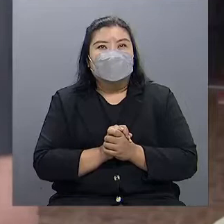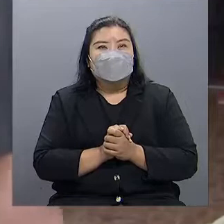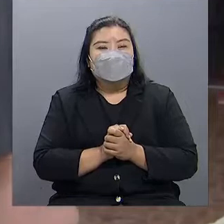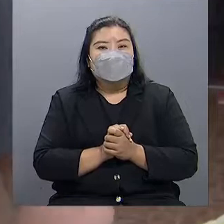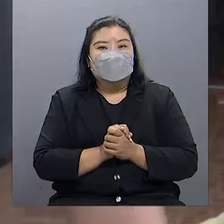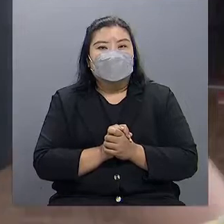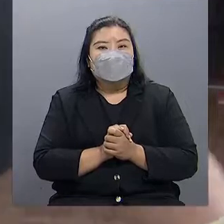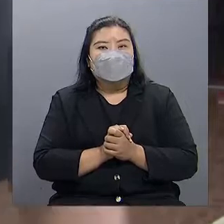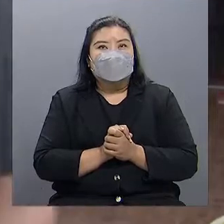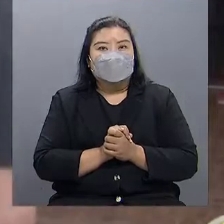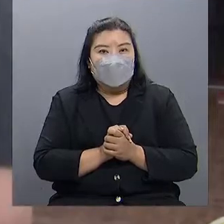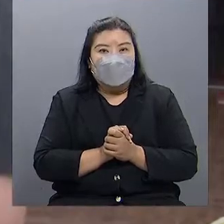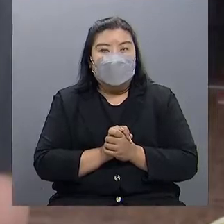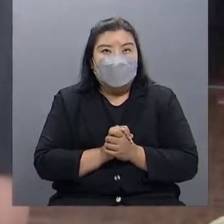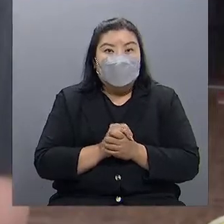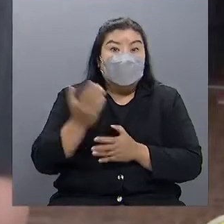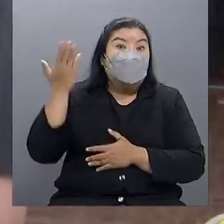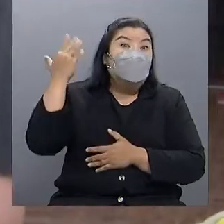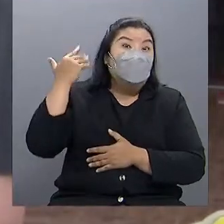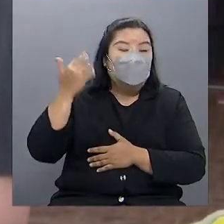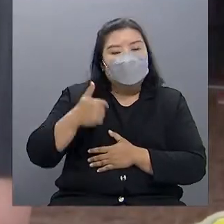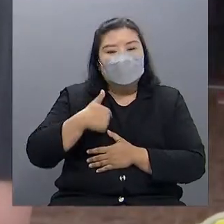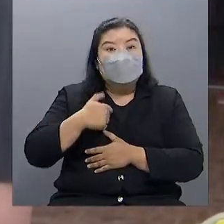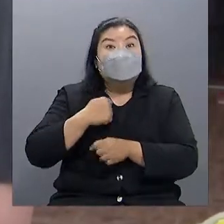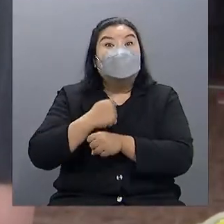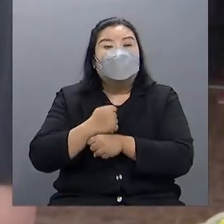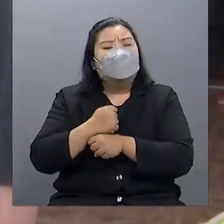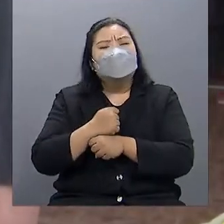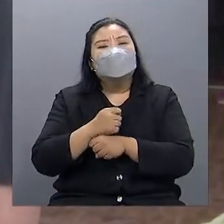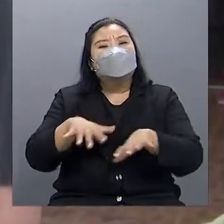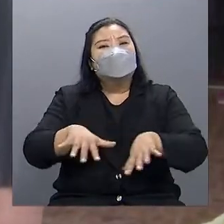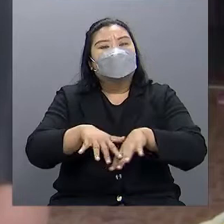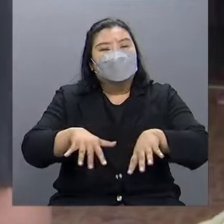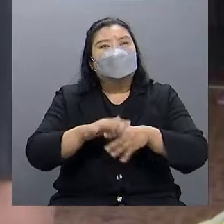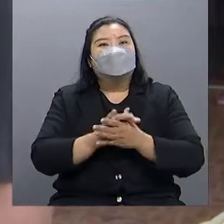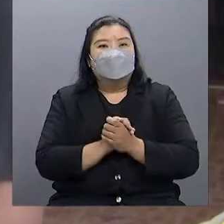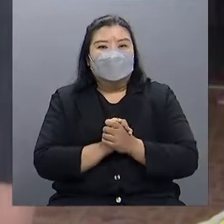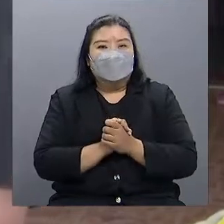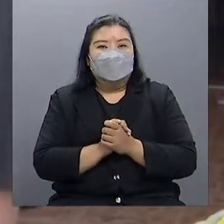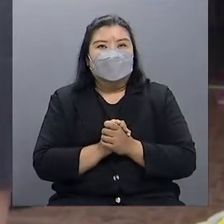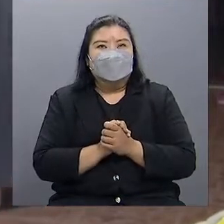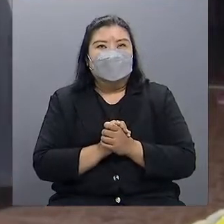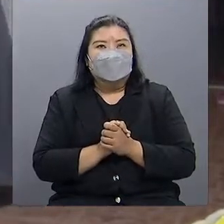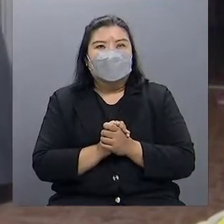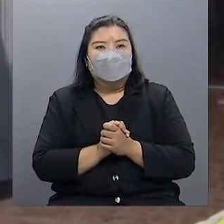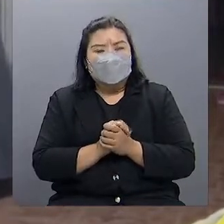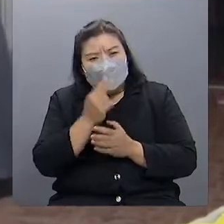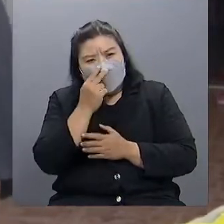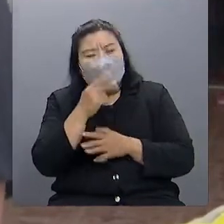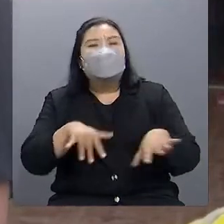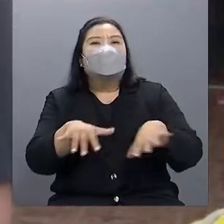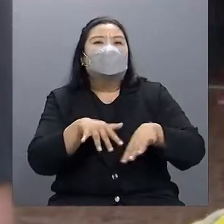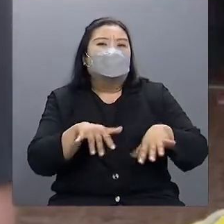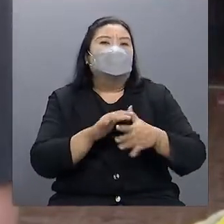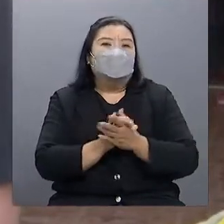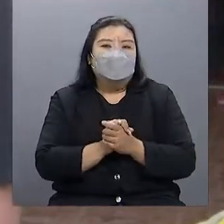จเนี่ยชาวบ้านก็หากินตามปกติแล้วนะมันคล้ายๆกับปกติแล้วนะน